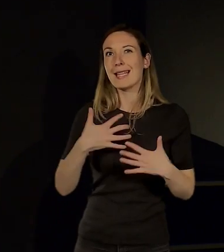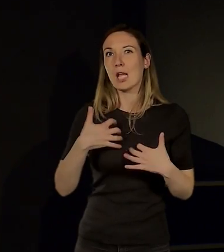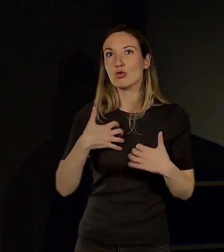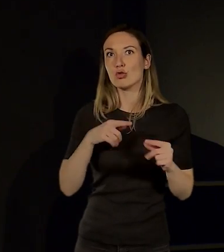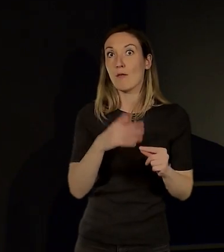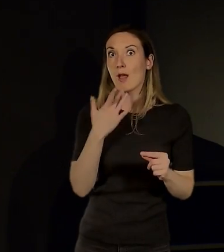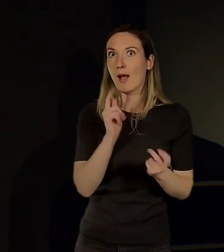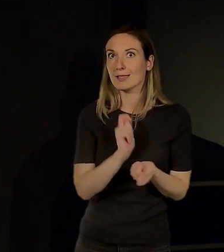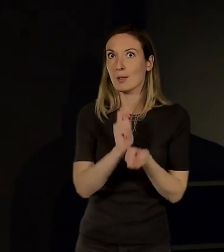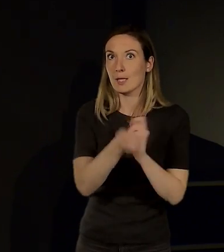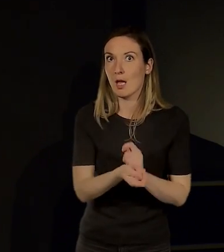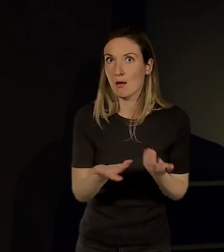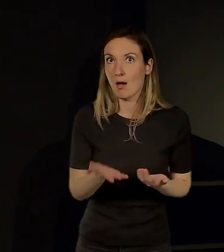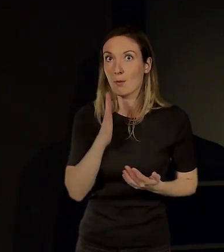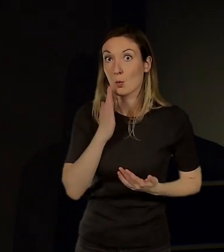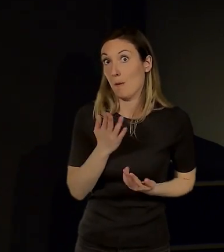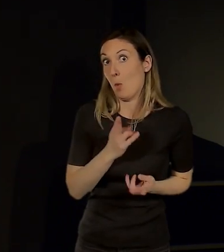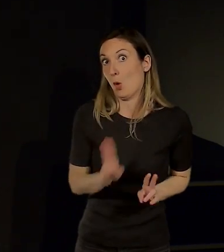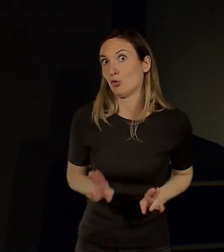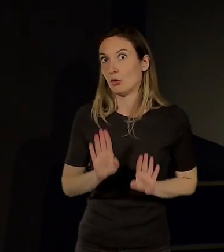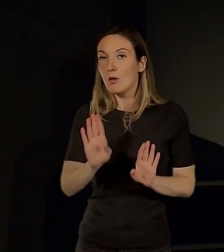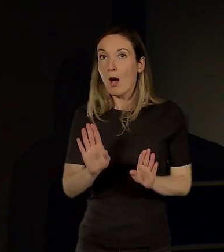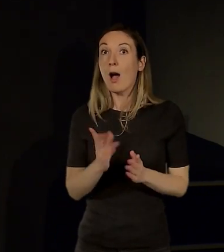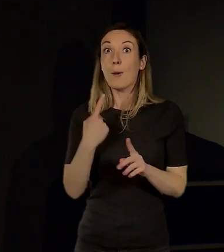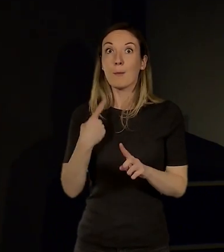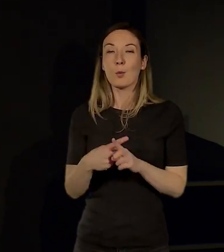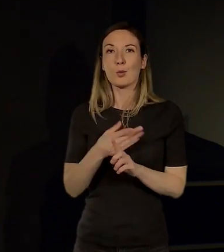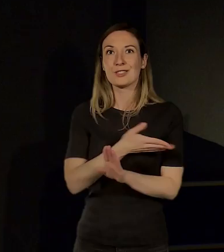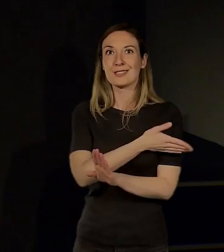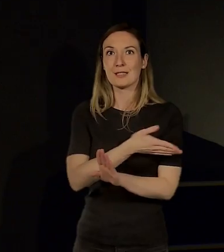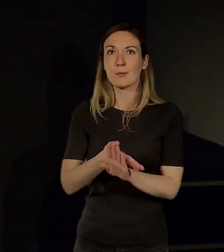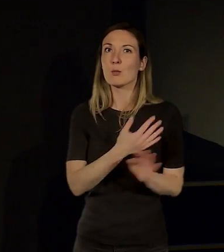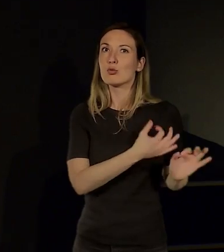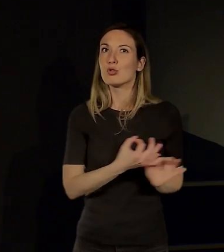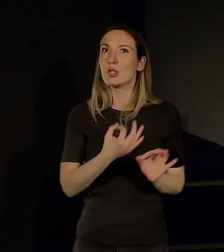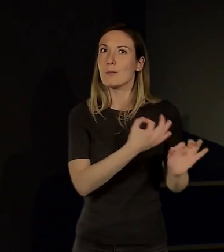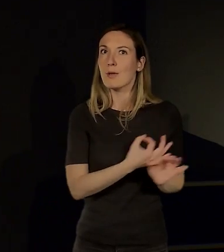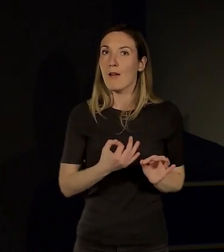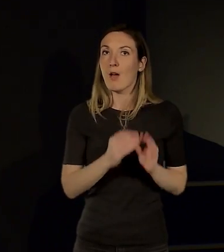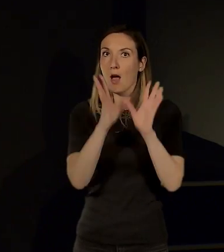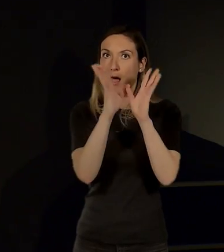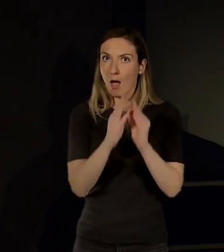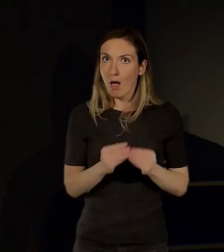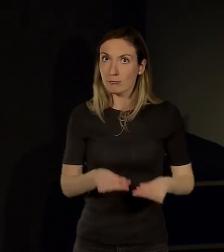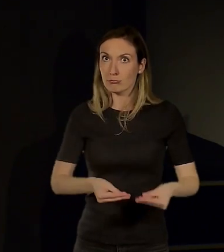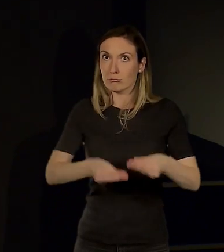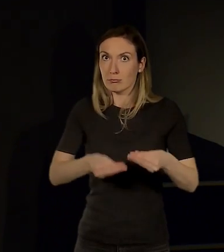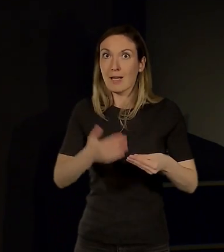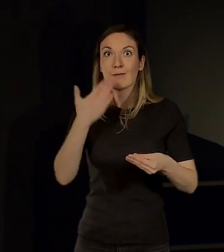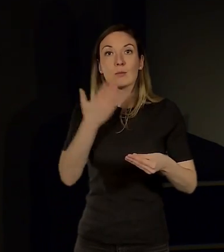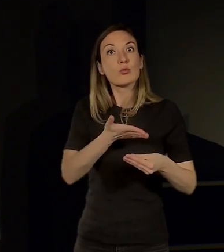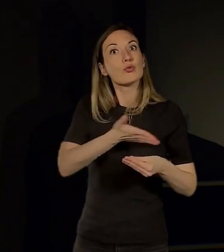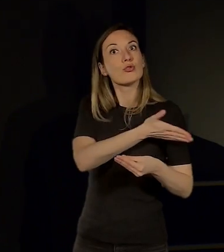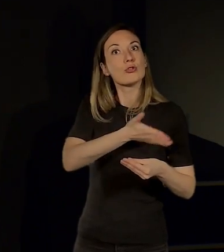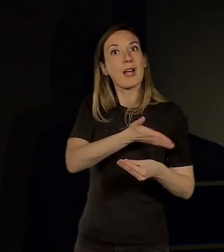Řekneme si něco o tom, jak probíhal ten příběh toho, než se vypracoval projekt rekonstrukce